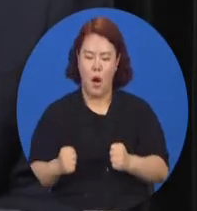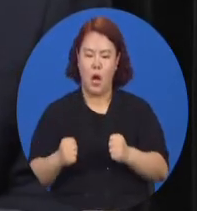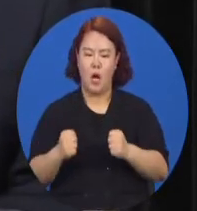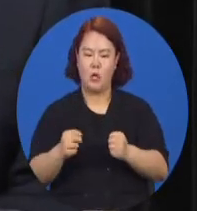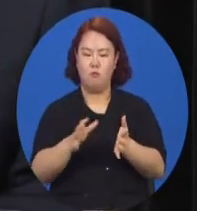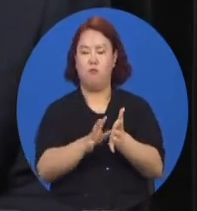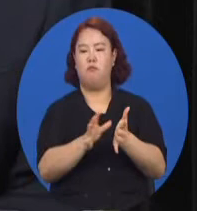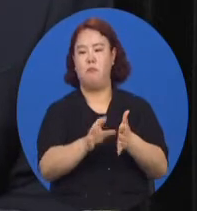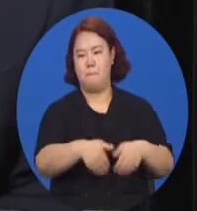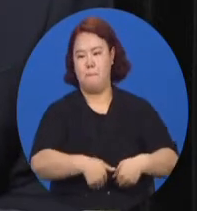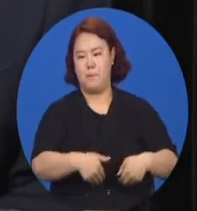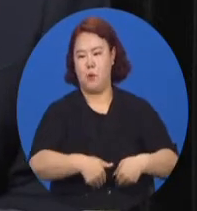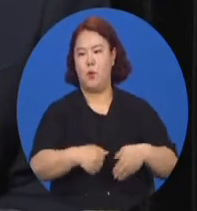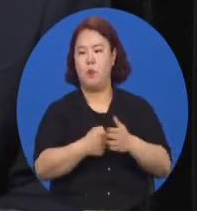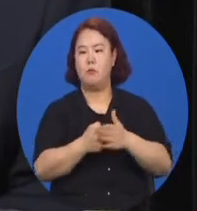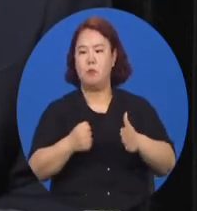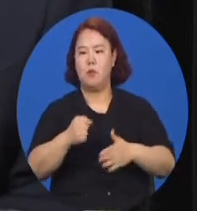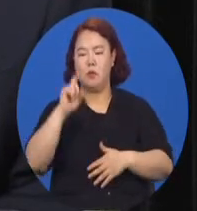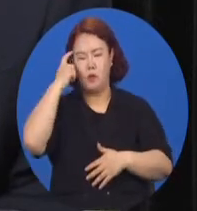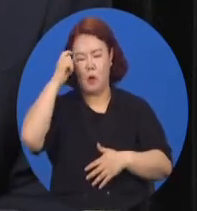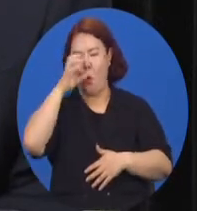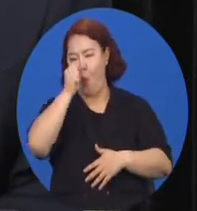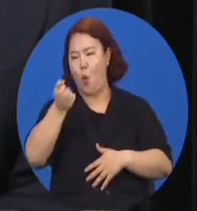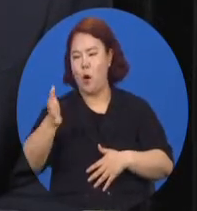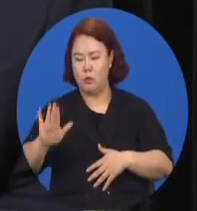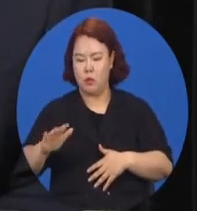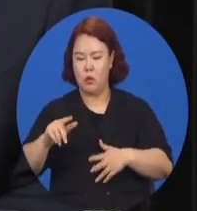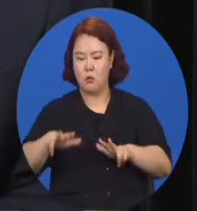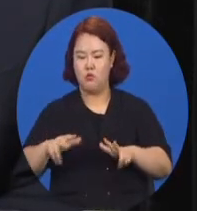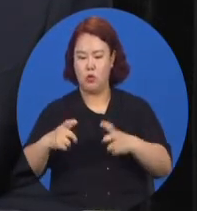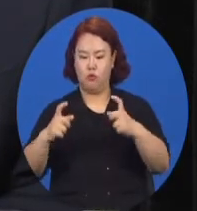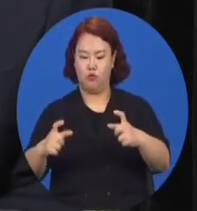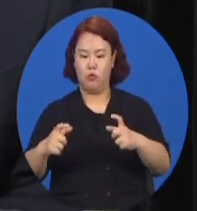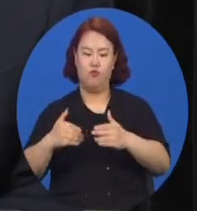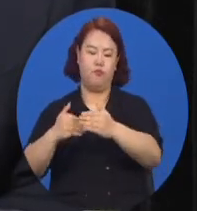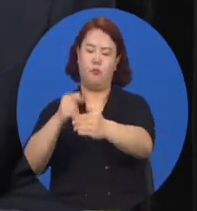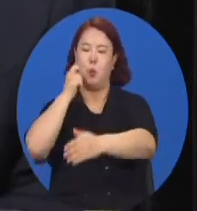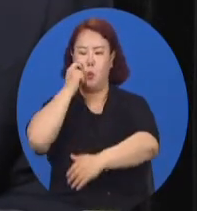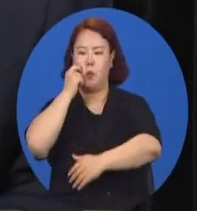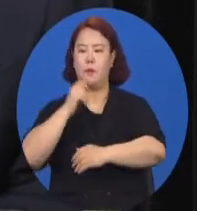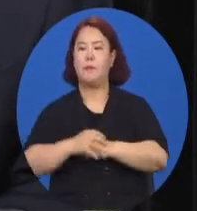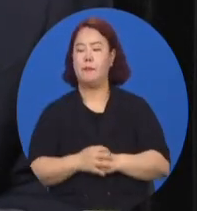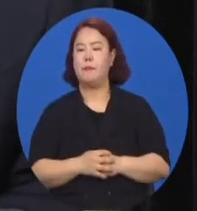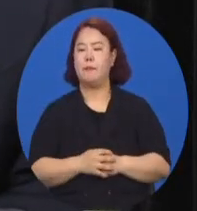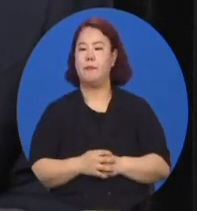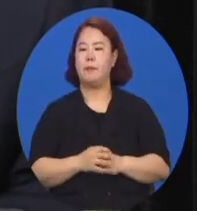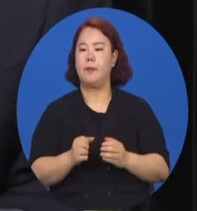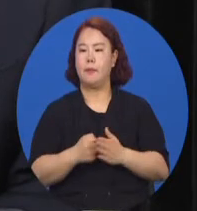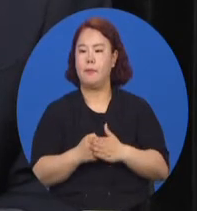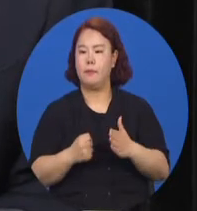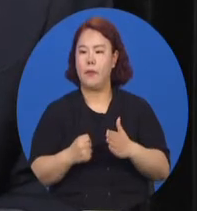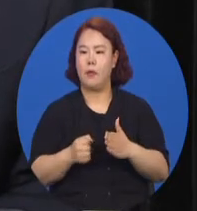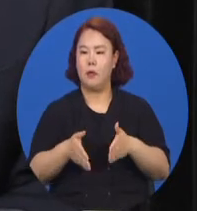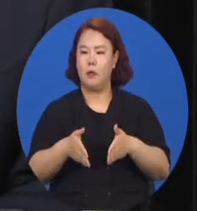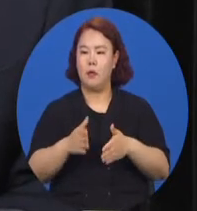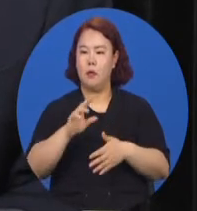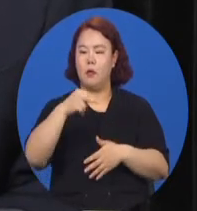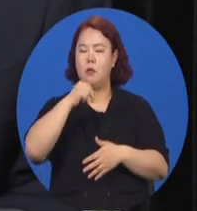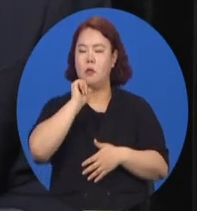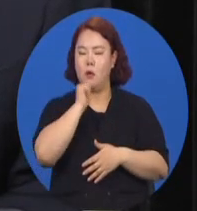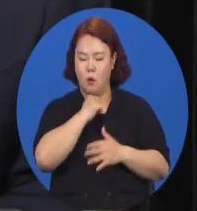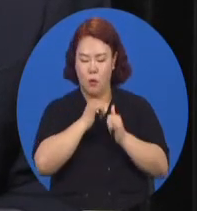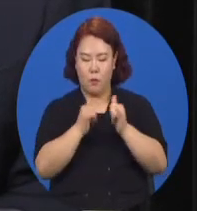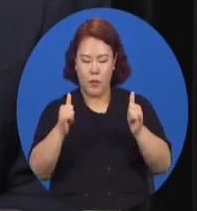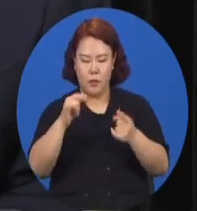때문에 이상적인 합니다만 아직 자치단체에서 추진을 못하고 있습니다. 그래서 저희들은 이 서민층에 대한 주거